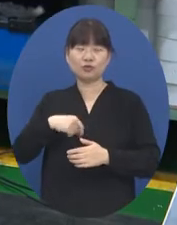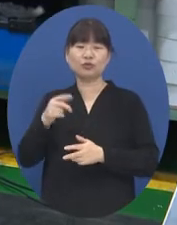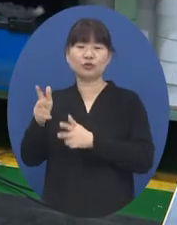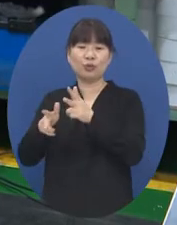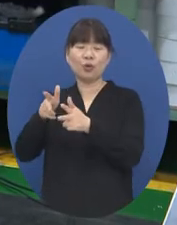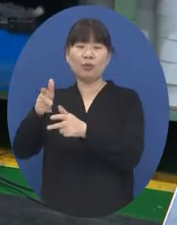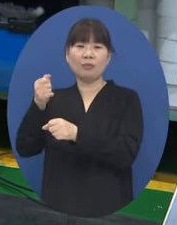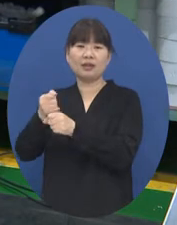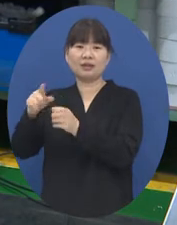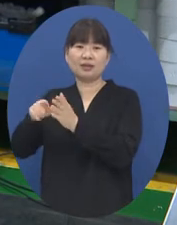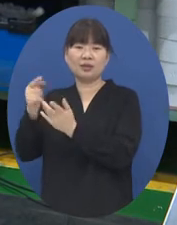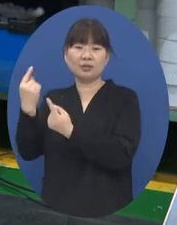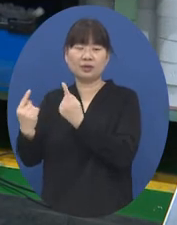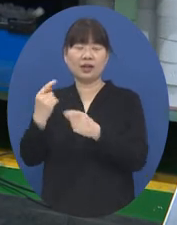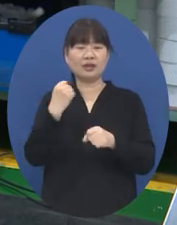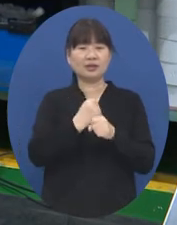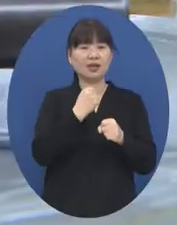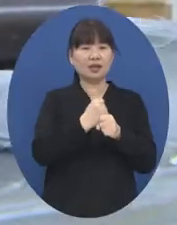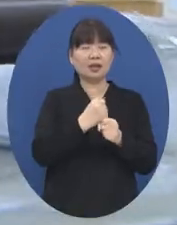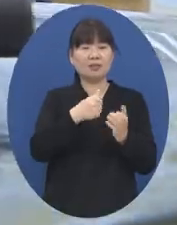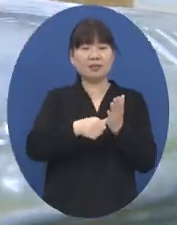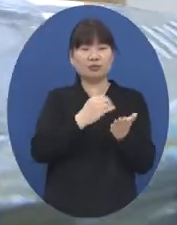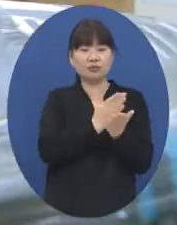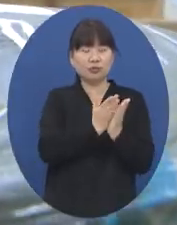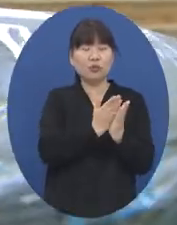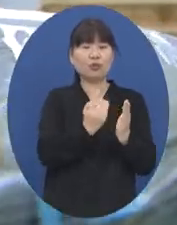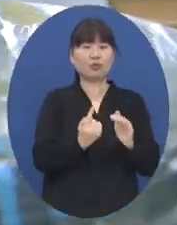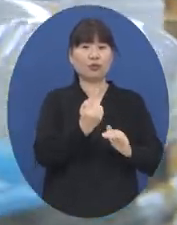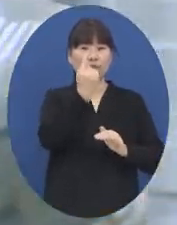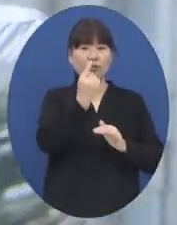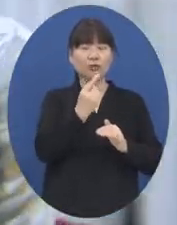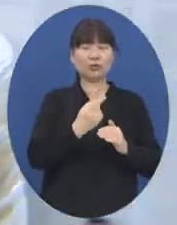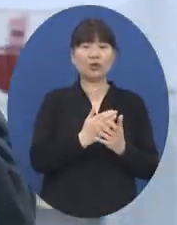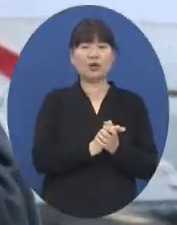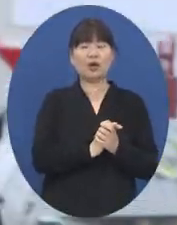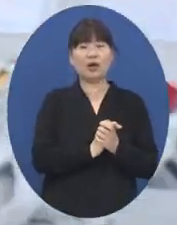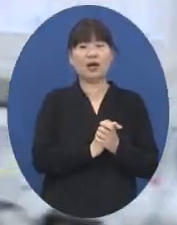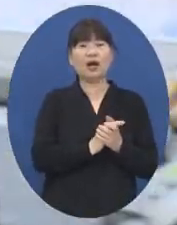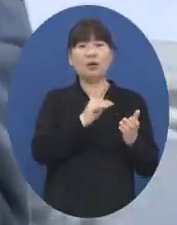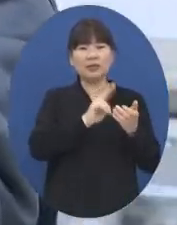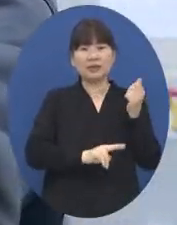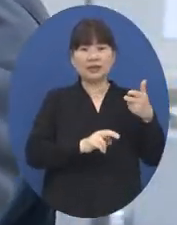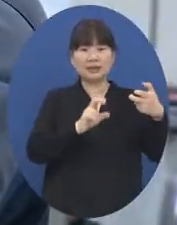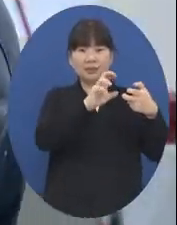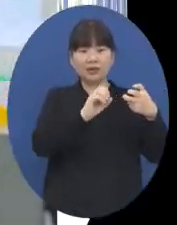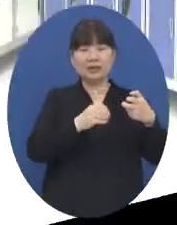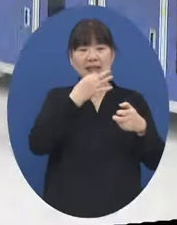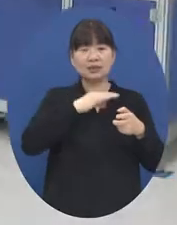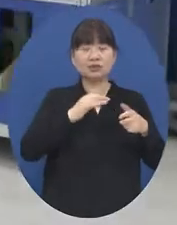생산 품목도 늘고 매출만 70%, 이익도 6배나 뛰었습니다.